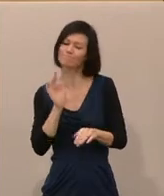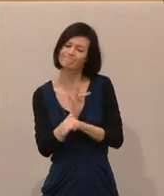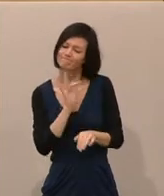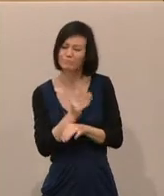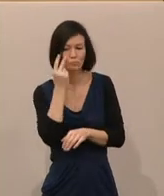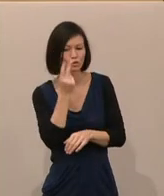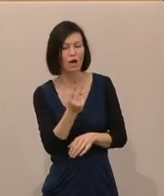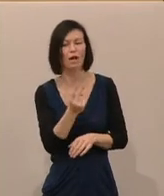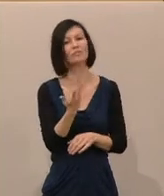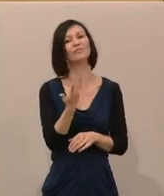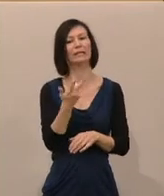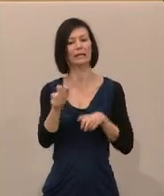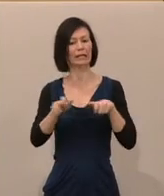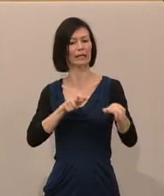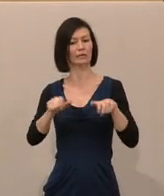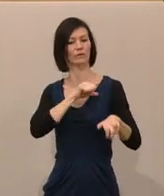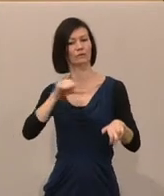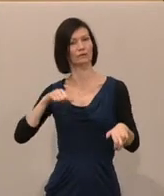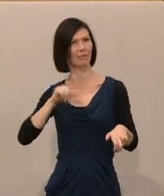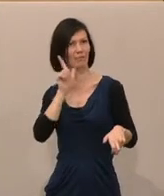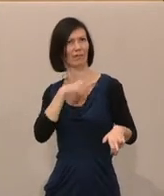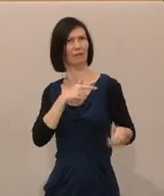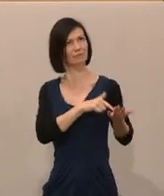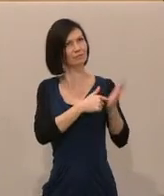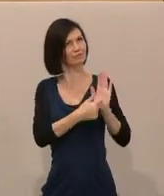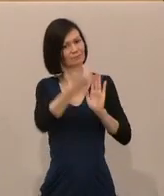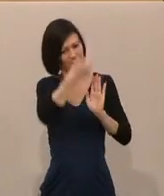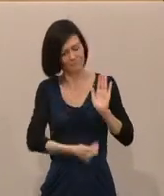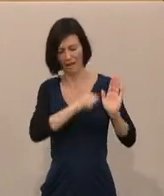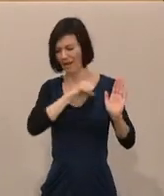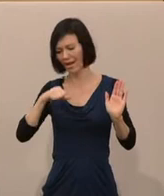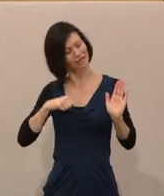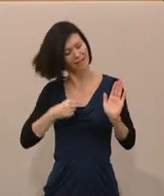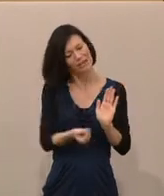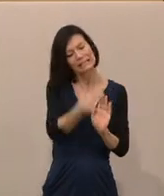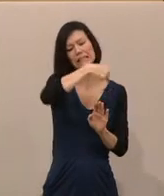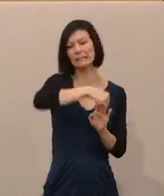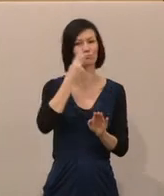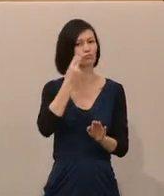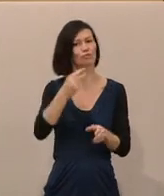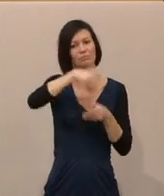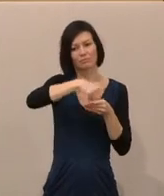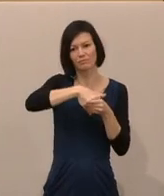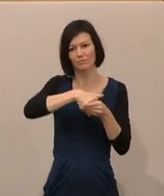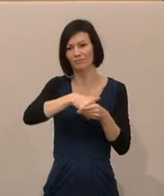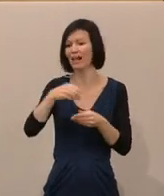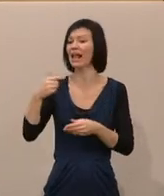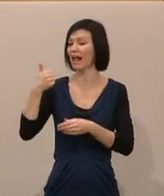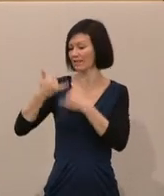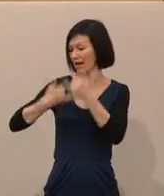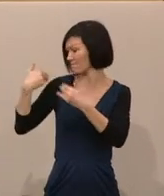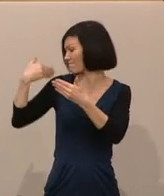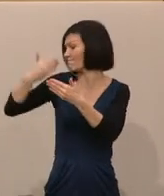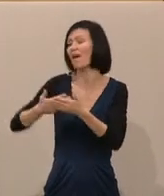der Selbstverliebtheit der Eigendarstellung. 5 Befunde kennzeichnen die Politik des letzten Jahres. Befund